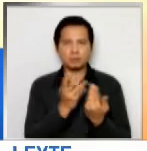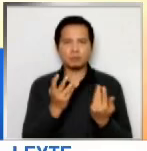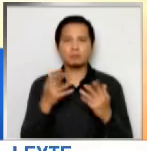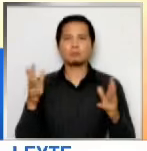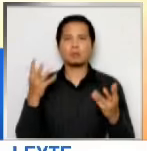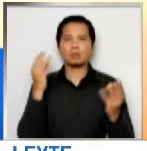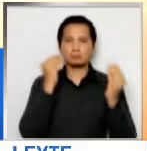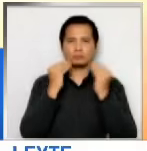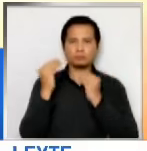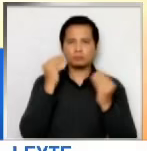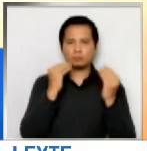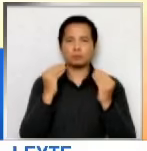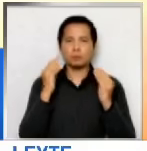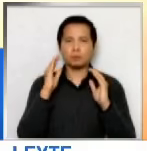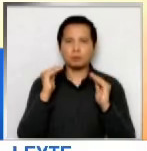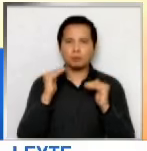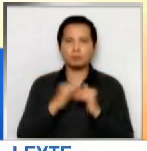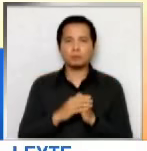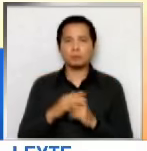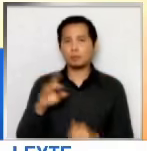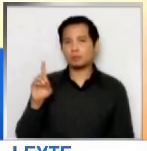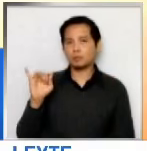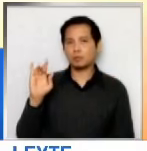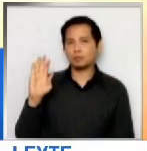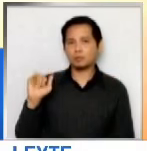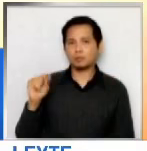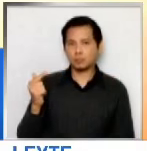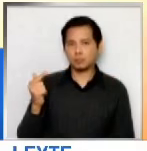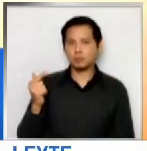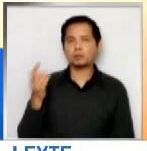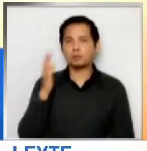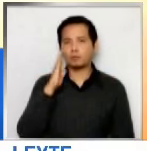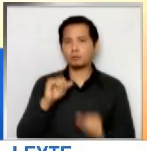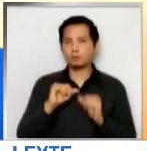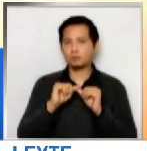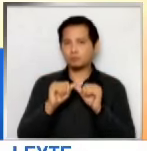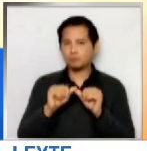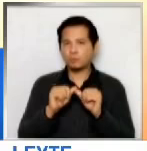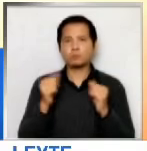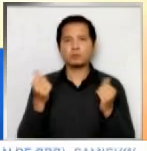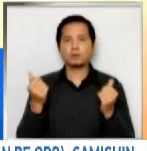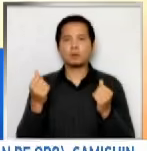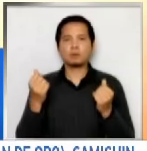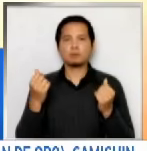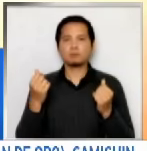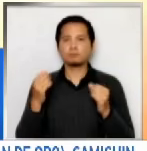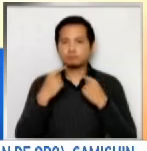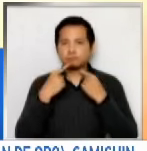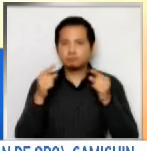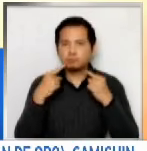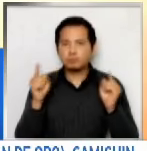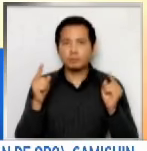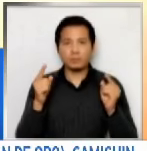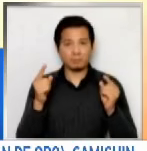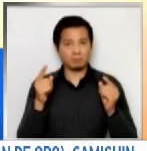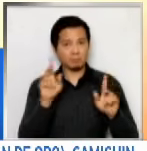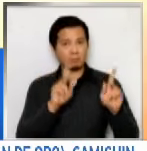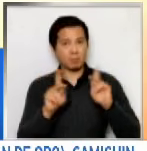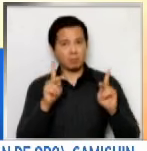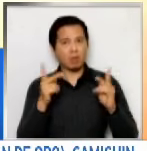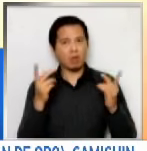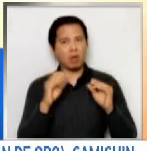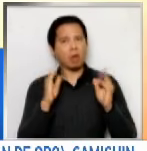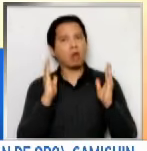kung nagsalita na ang DILG at patuloy pa rin na lumalabag ang mga opisyalis dito, of course, maaari din